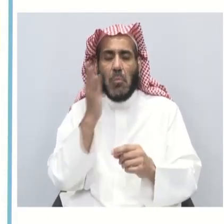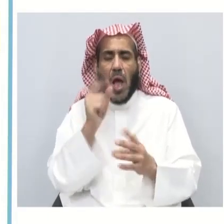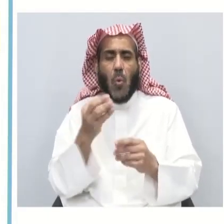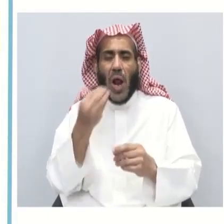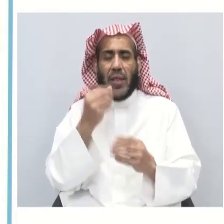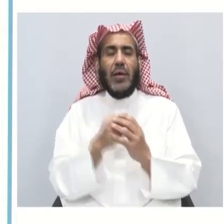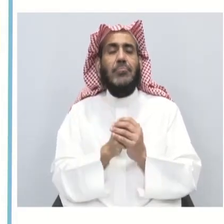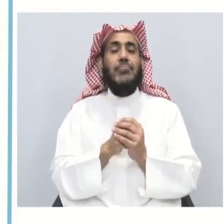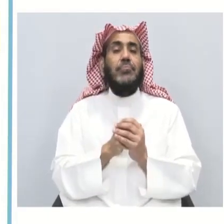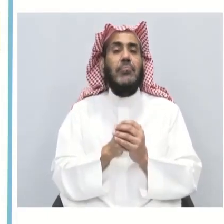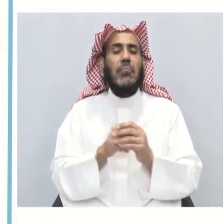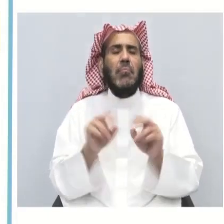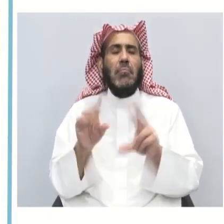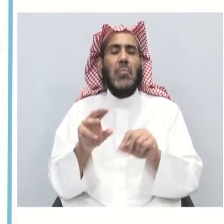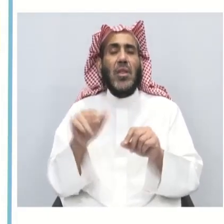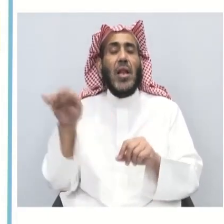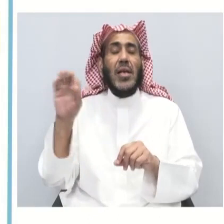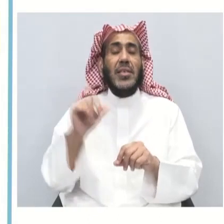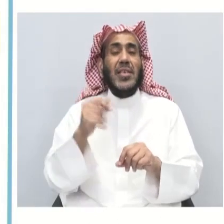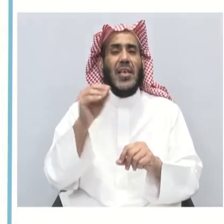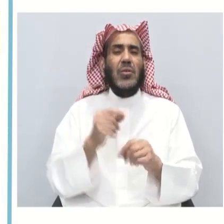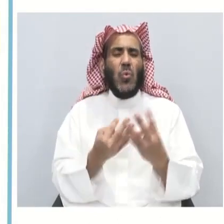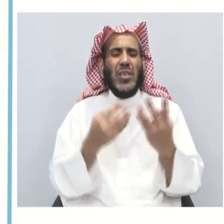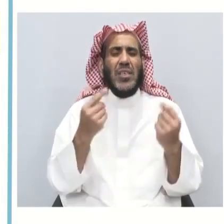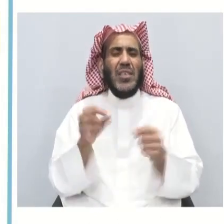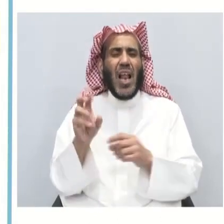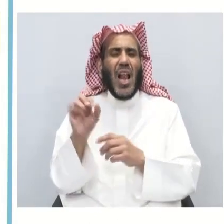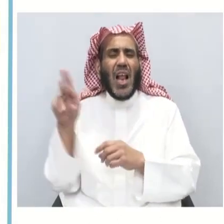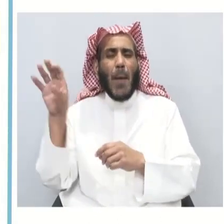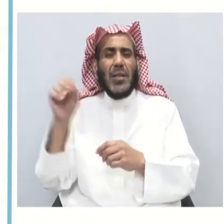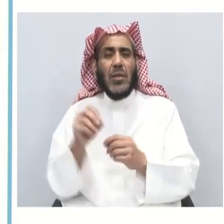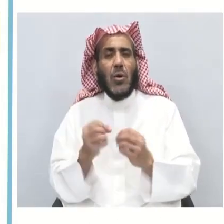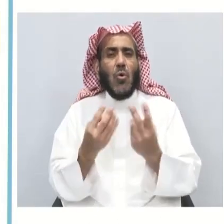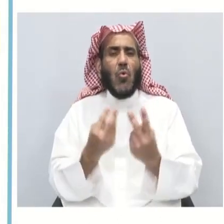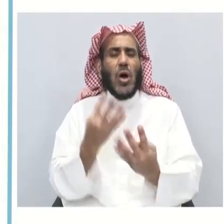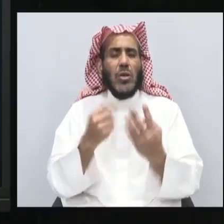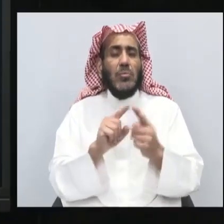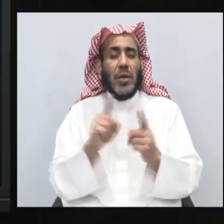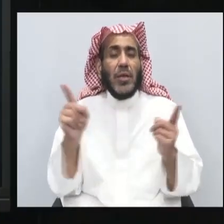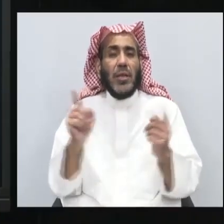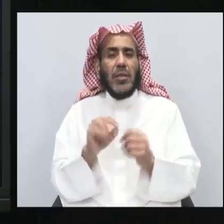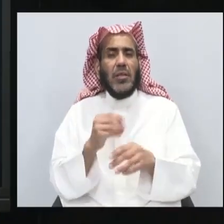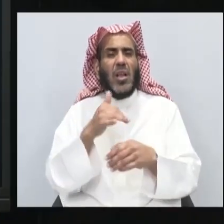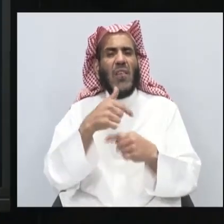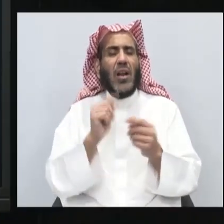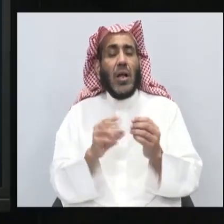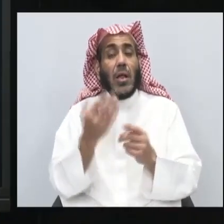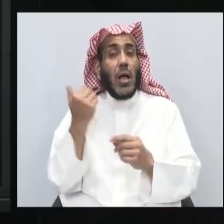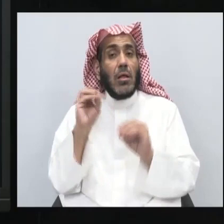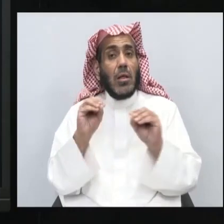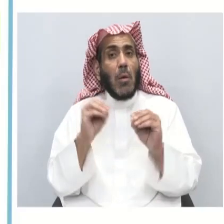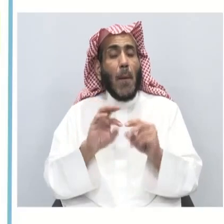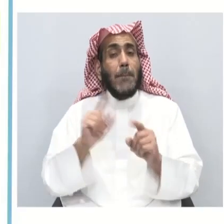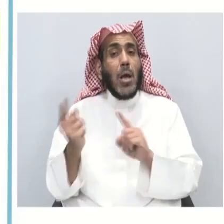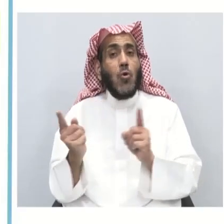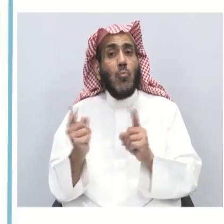والغذاء مثل حزازيات وحشيشة الكبد والعشبة ذات القرون. لذلك ذكرنا أن ما